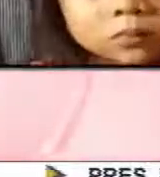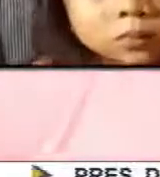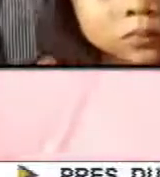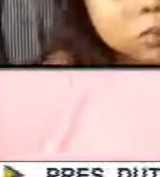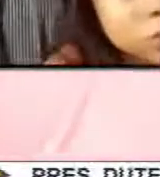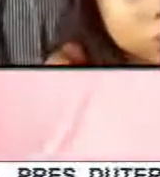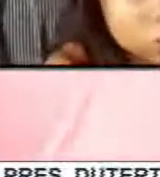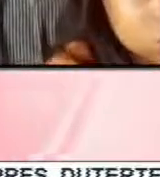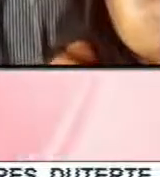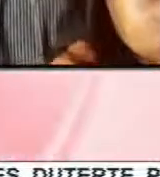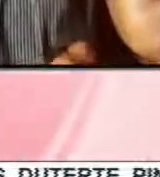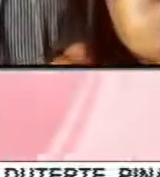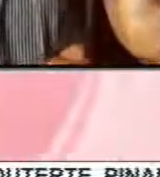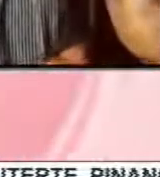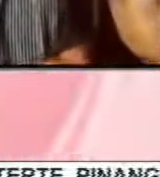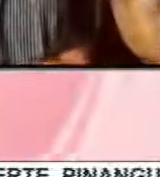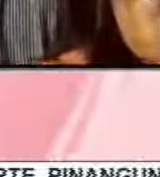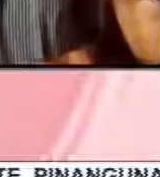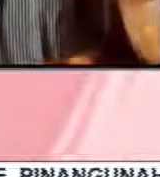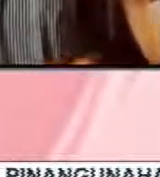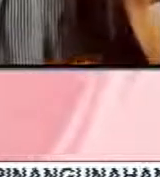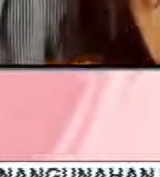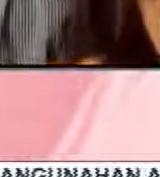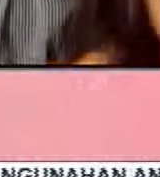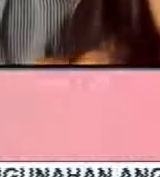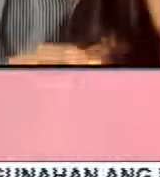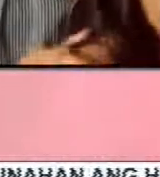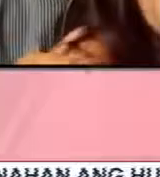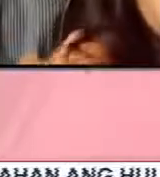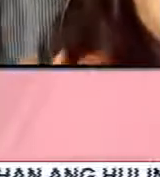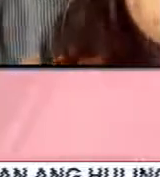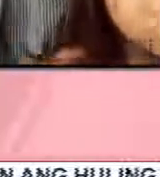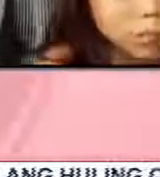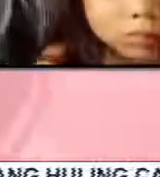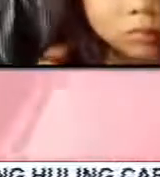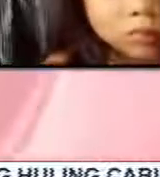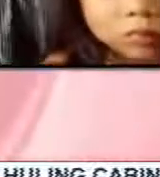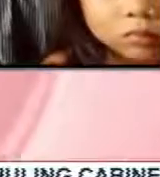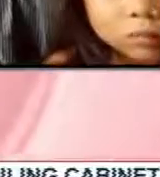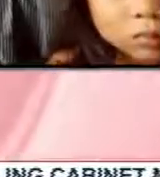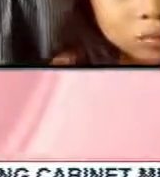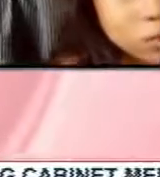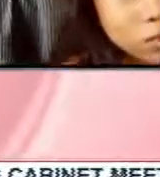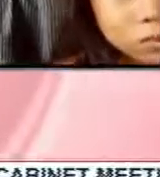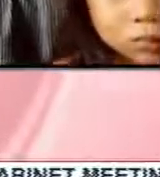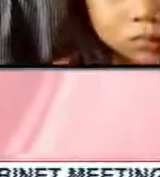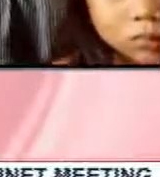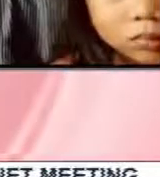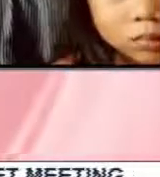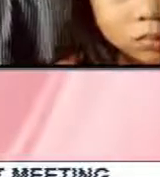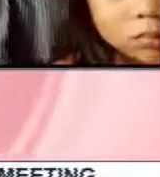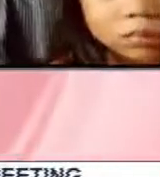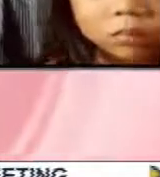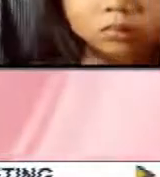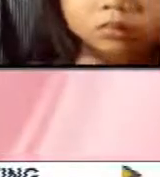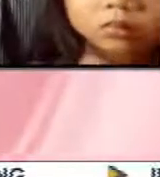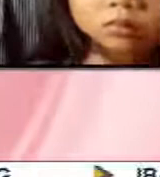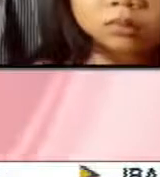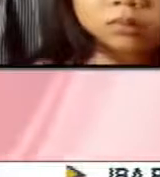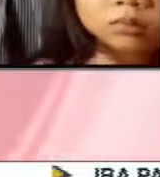meron po ba kayong minsan naririnig ng mga komento, insulto? Ano po ba ang mga naririnig sa paligid niyo patungkol dito?